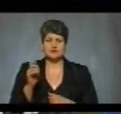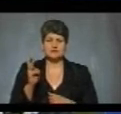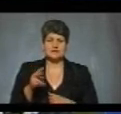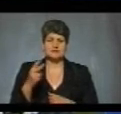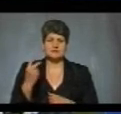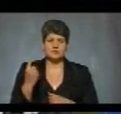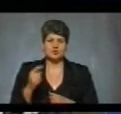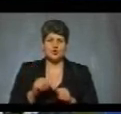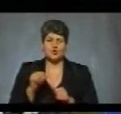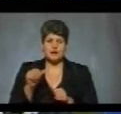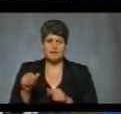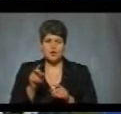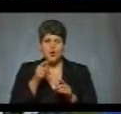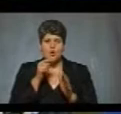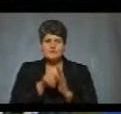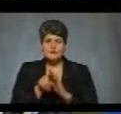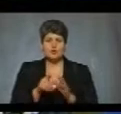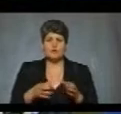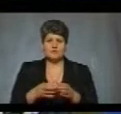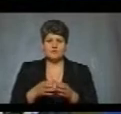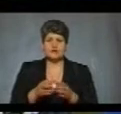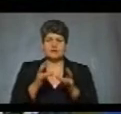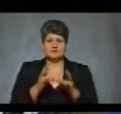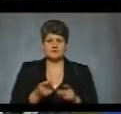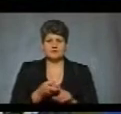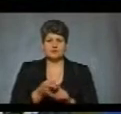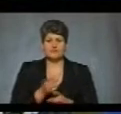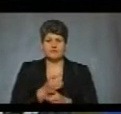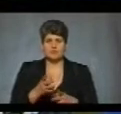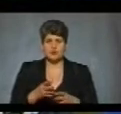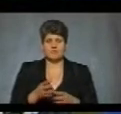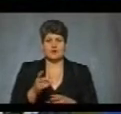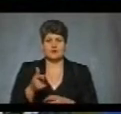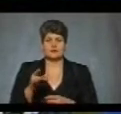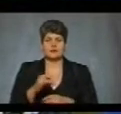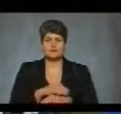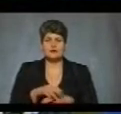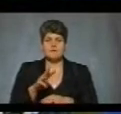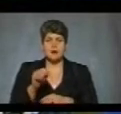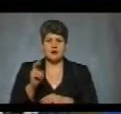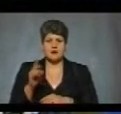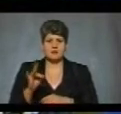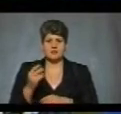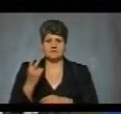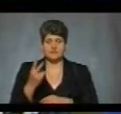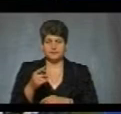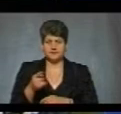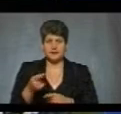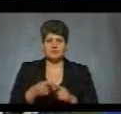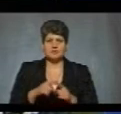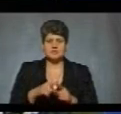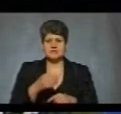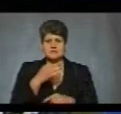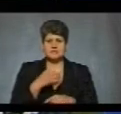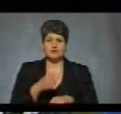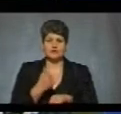розвідувального батальйону, який травмувався внаслідок вибуху гранати в будинку на вулиці Макаренка, 2 у Тернополі. Про це нам повідомив головний